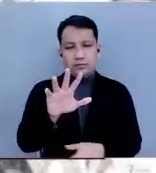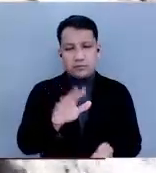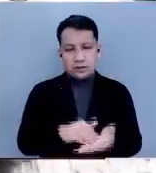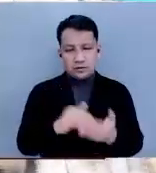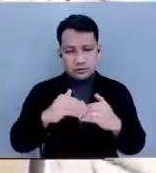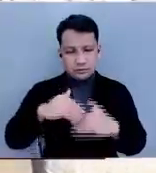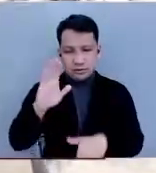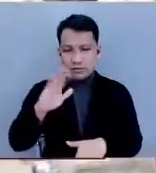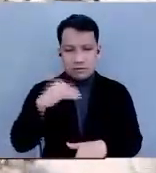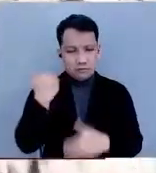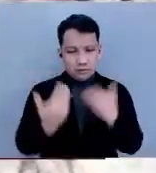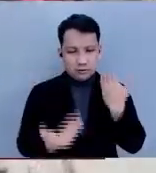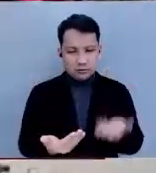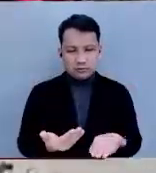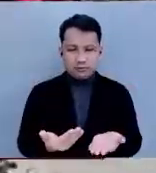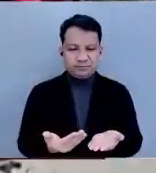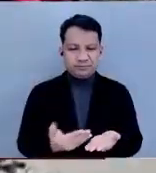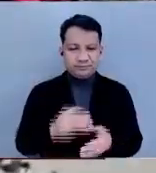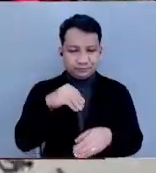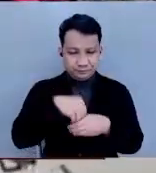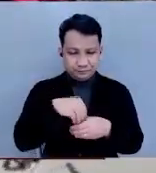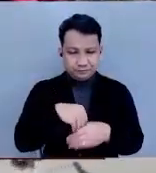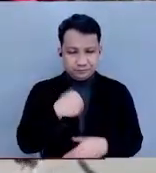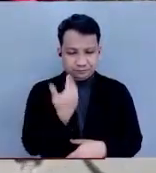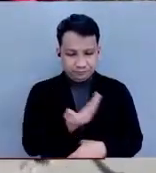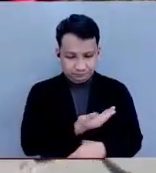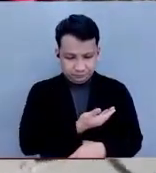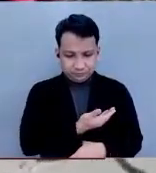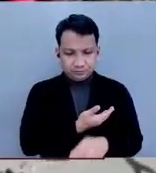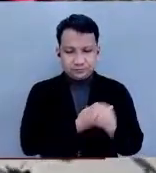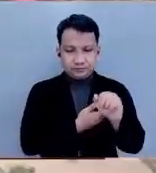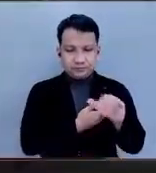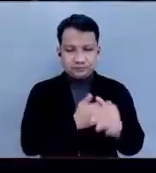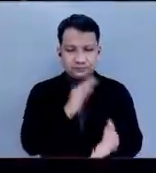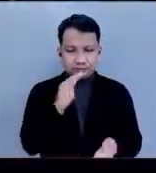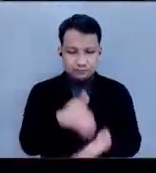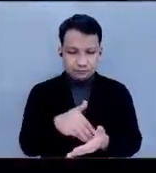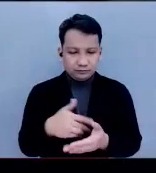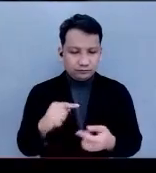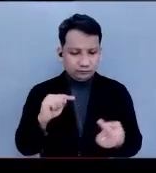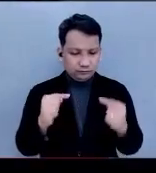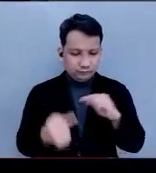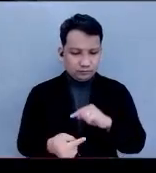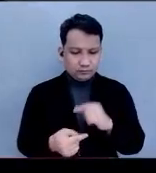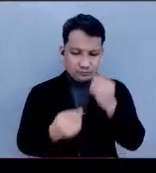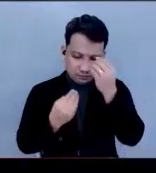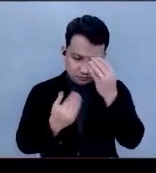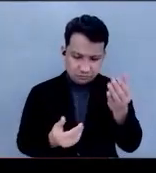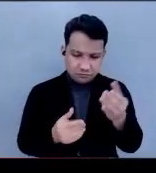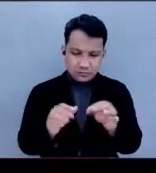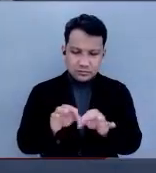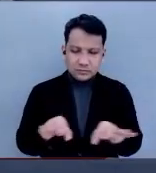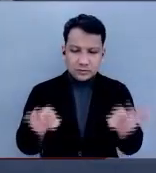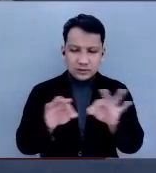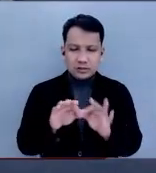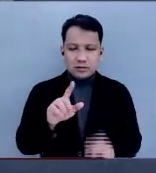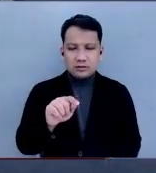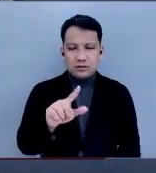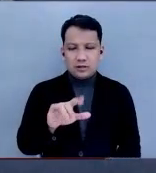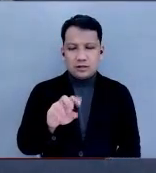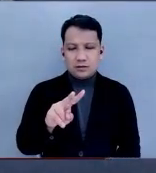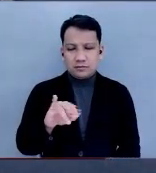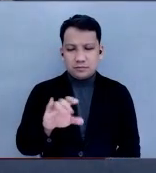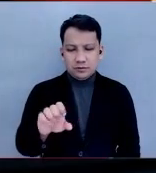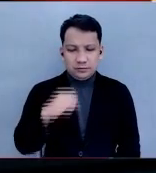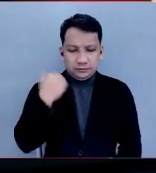sa loob pa lang ng Gaza Strip. Mahigit 15,000 naman ang sugatan. Inalala ng mga taga Tel Aviv ang mga nasawi sa